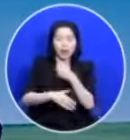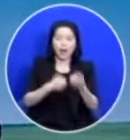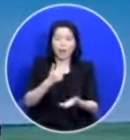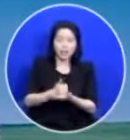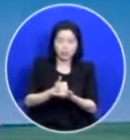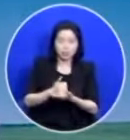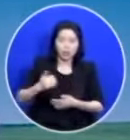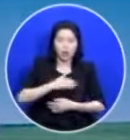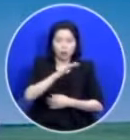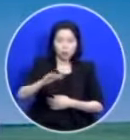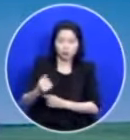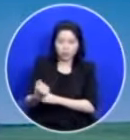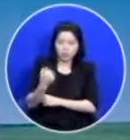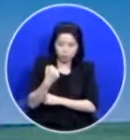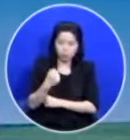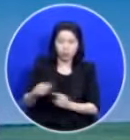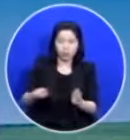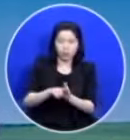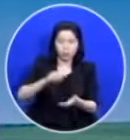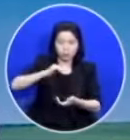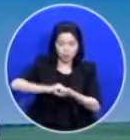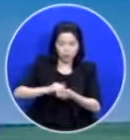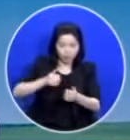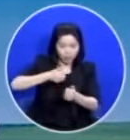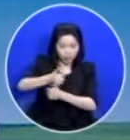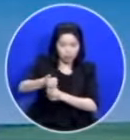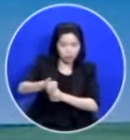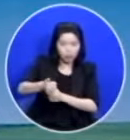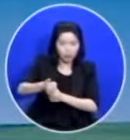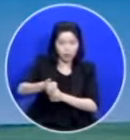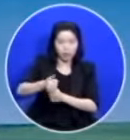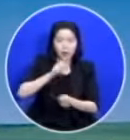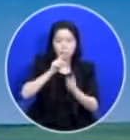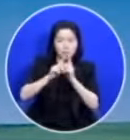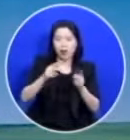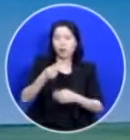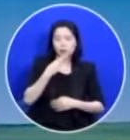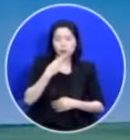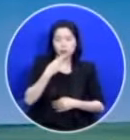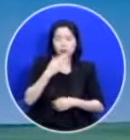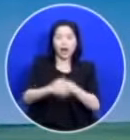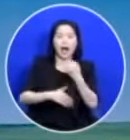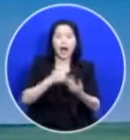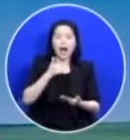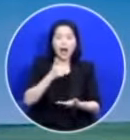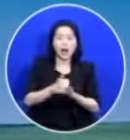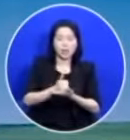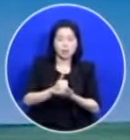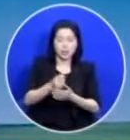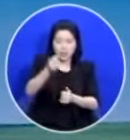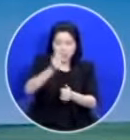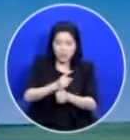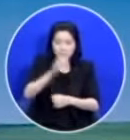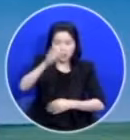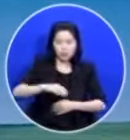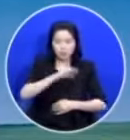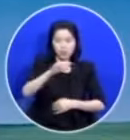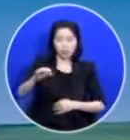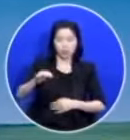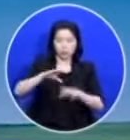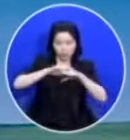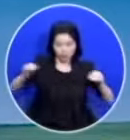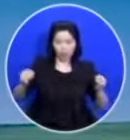힘으로 믿음의 한계를 극복하라 그러지 않으셨어요 하나님이 이미 십자가로 해결해